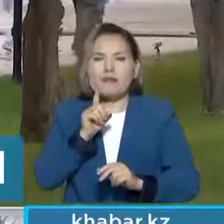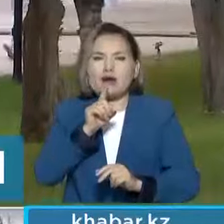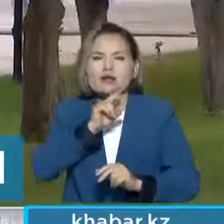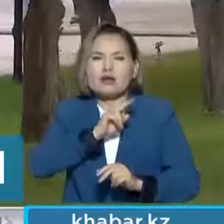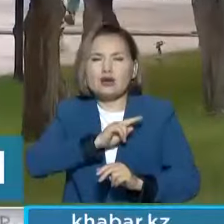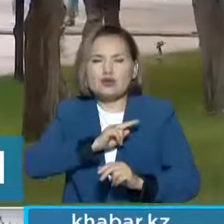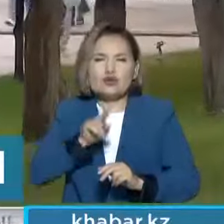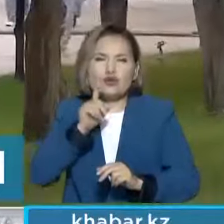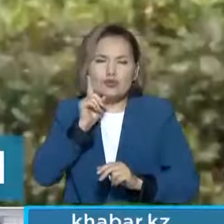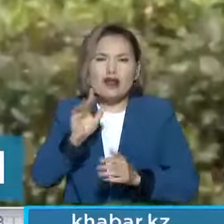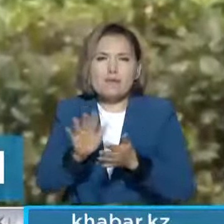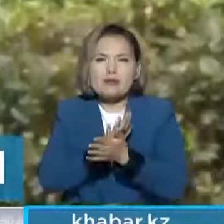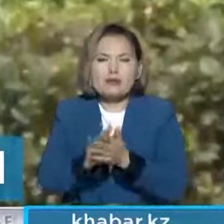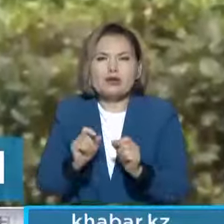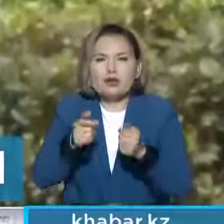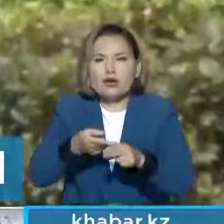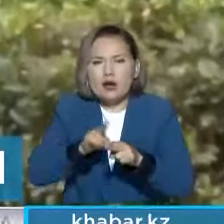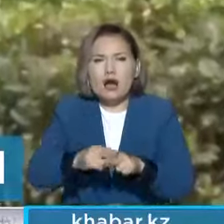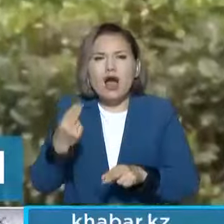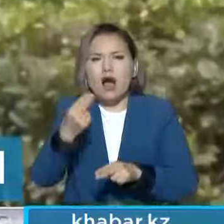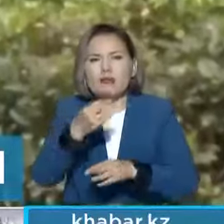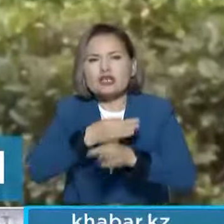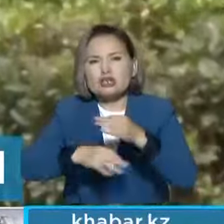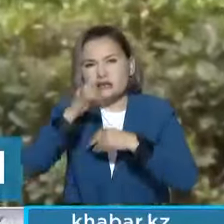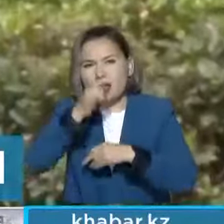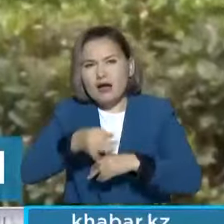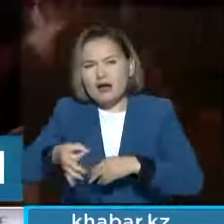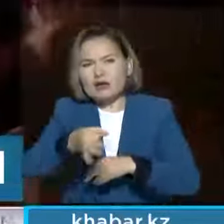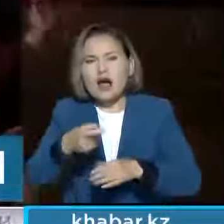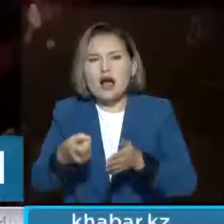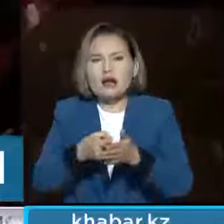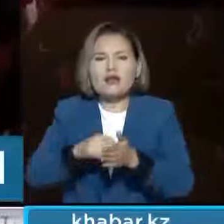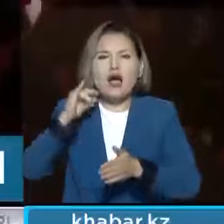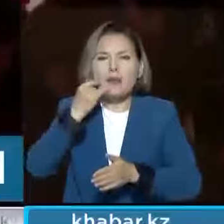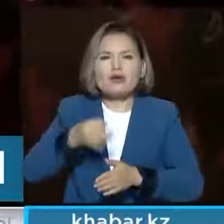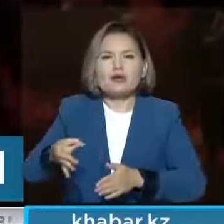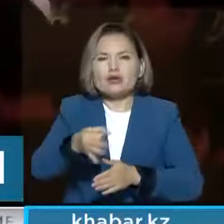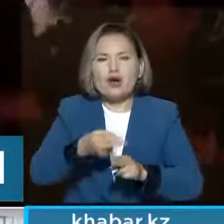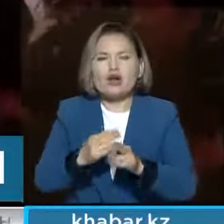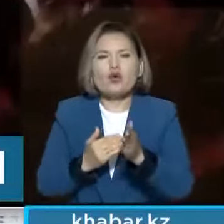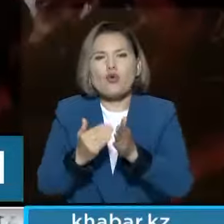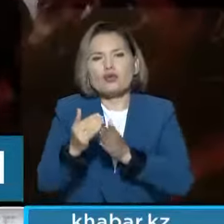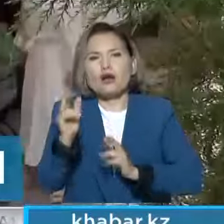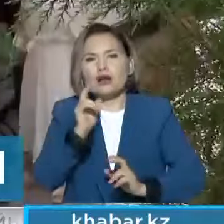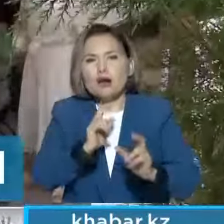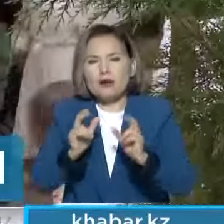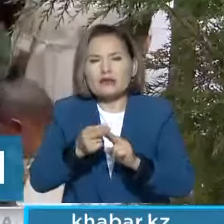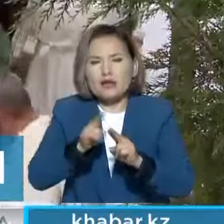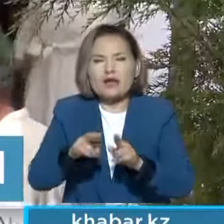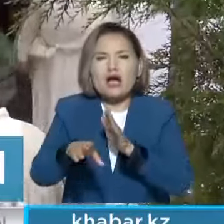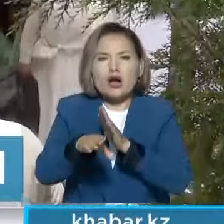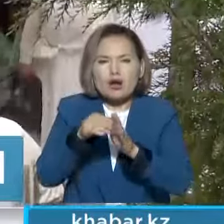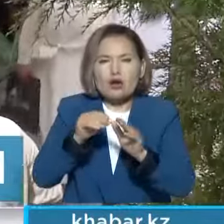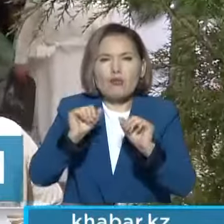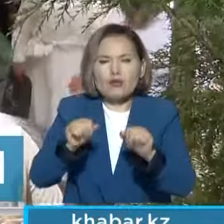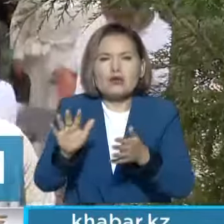4000-ға жуық грант бөлінді. Талапкер Ақмола, Шығыс Қазақстан, Қарағанды, Павлодар облыстарындағы жоғары оқу орындарын таңдай